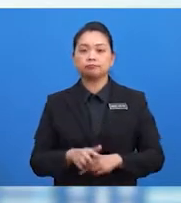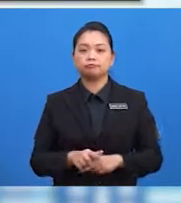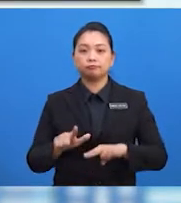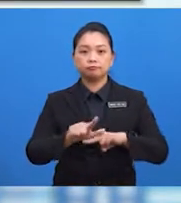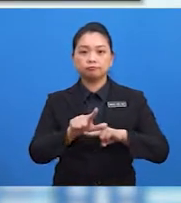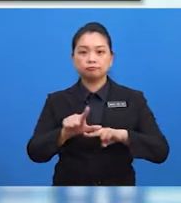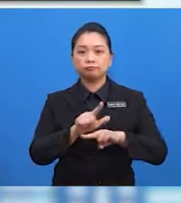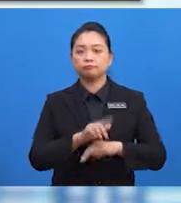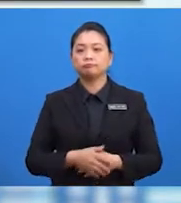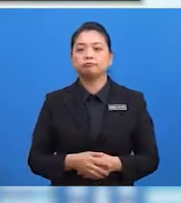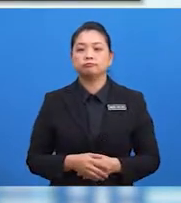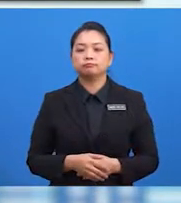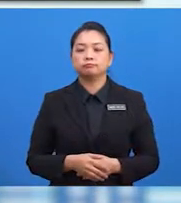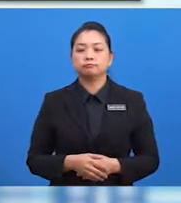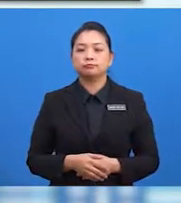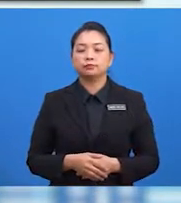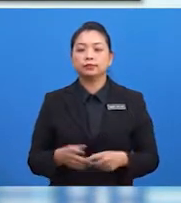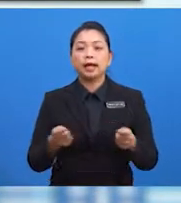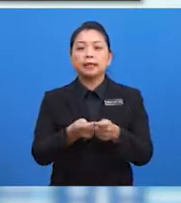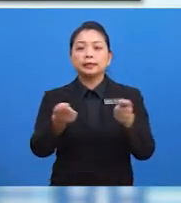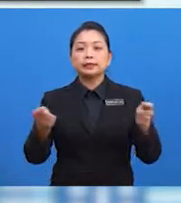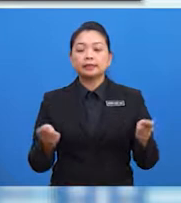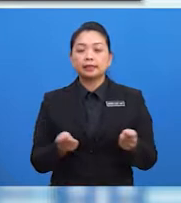penyediaan kemudahan seperti taman rekreasi.